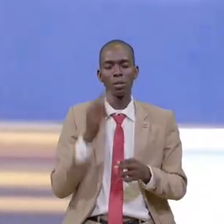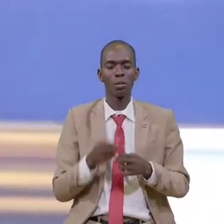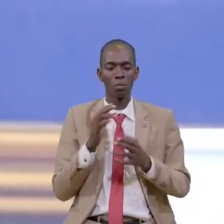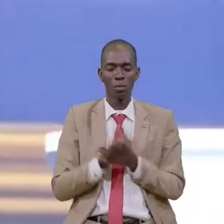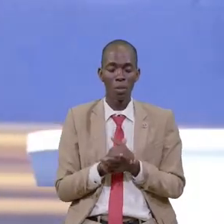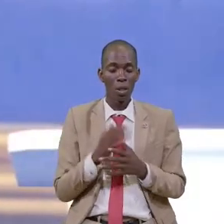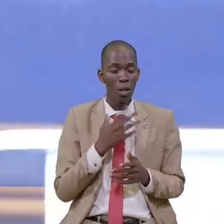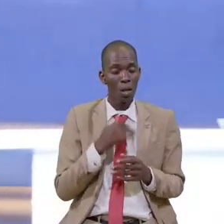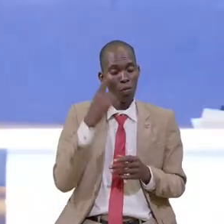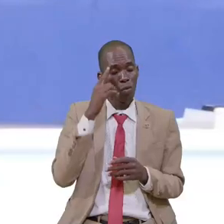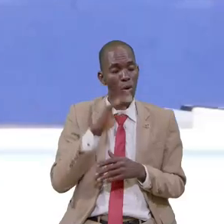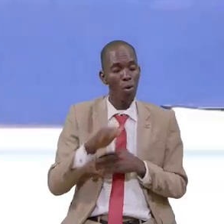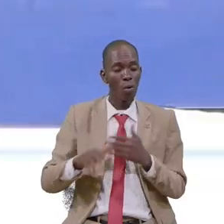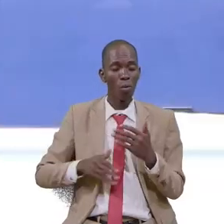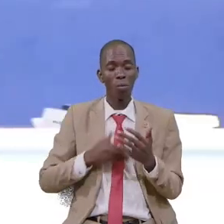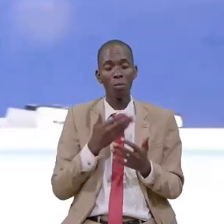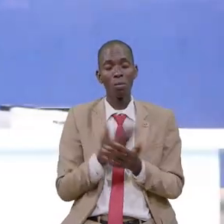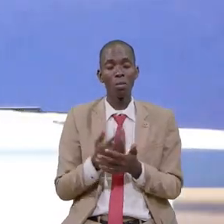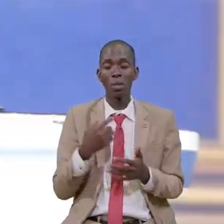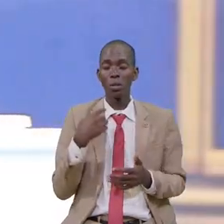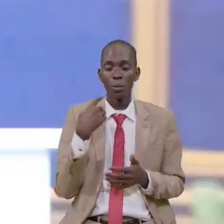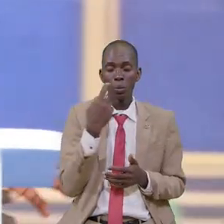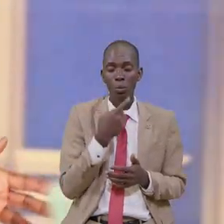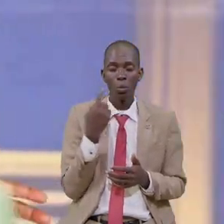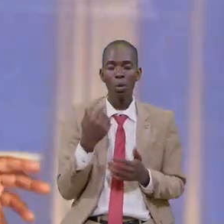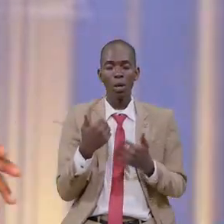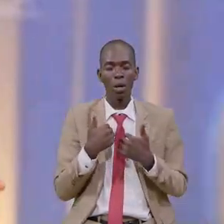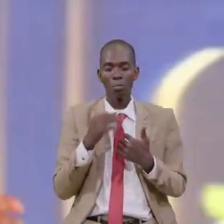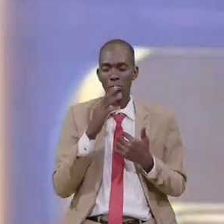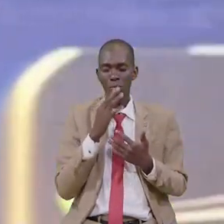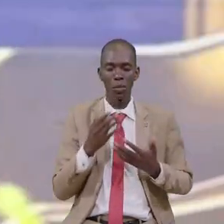Et pour ceux qui sont ici et là,